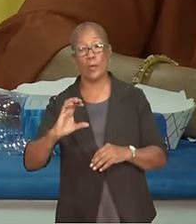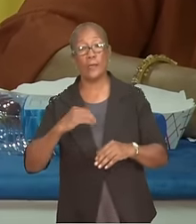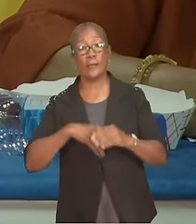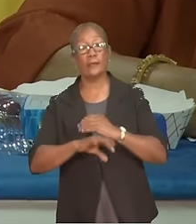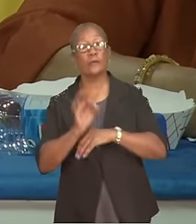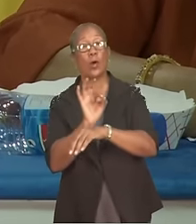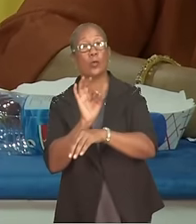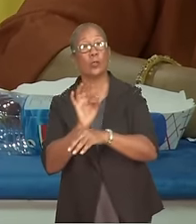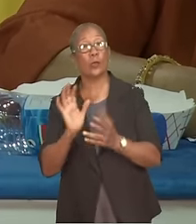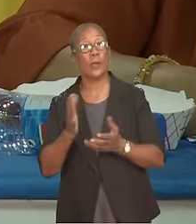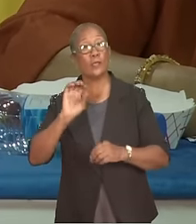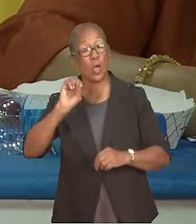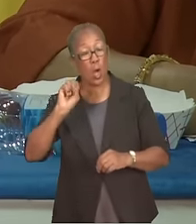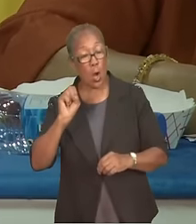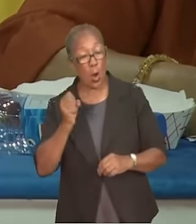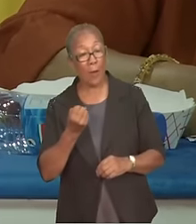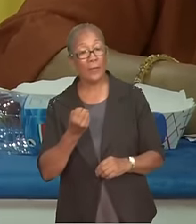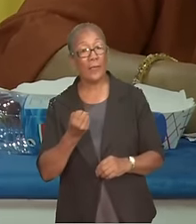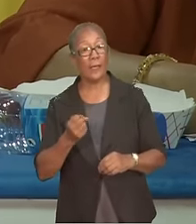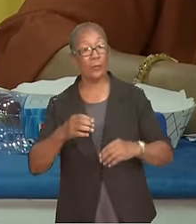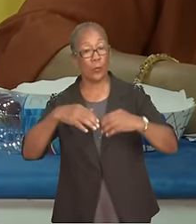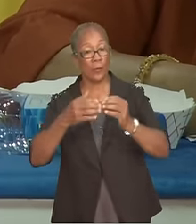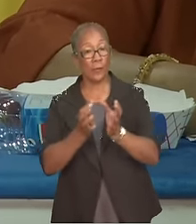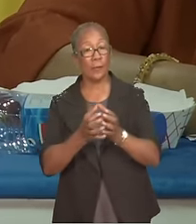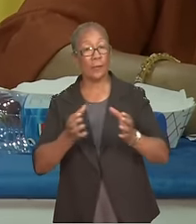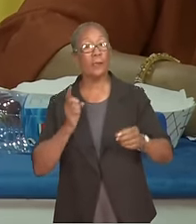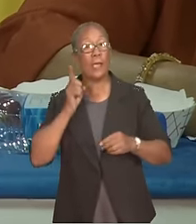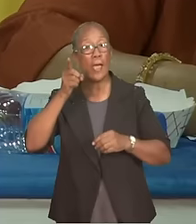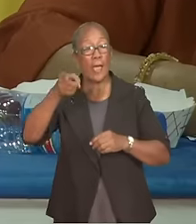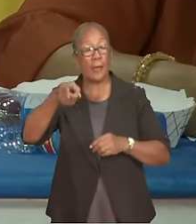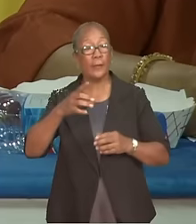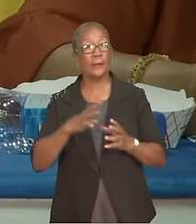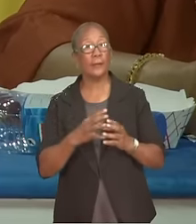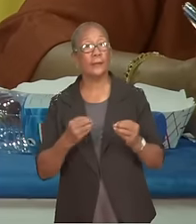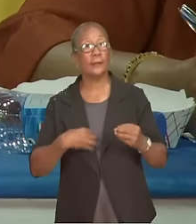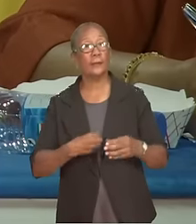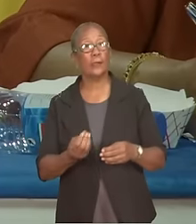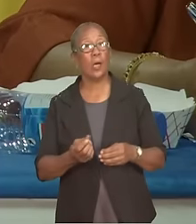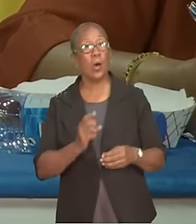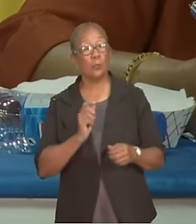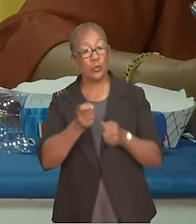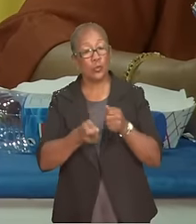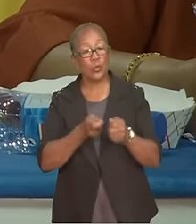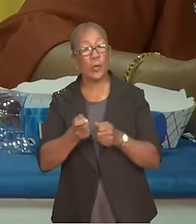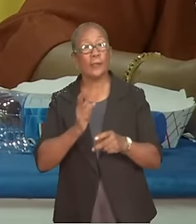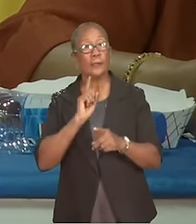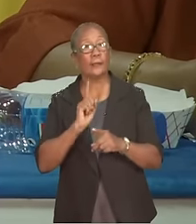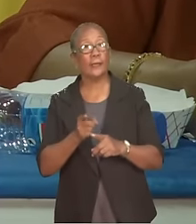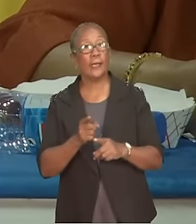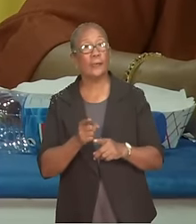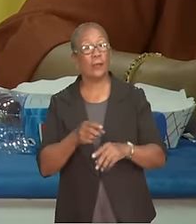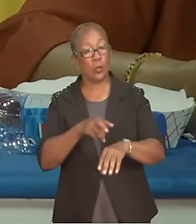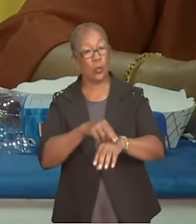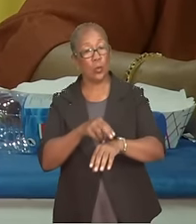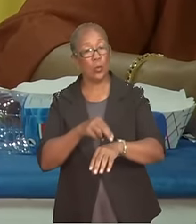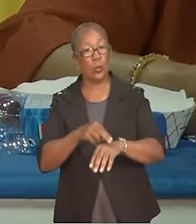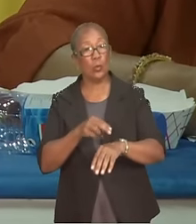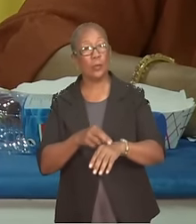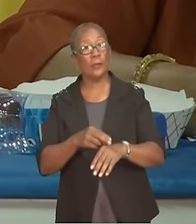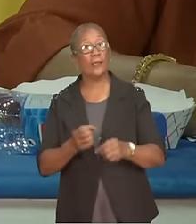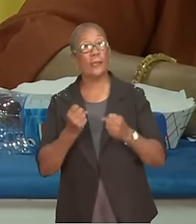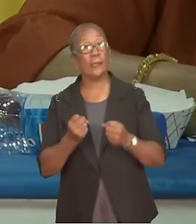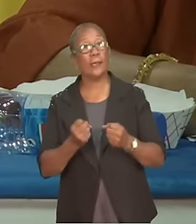onderwijs. Omdat we toch wel een gemeenschappelijk doel voor ogen hebben, namelijk ervoor zorgen dat de nodige krachten